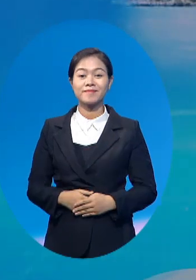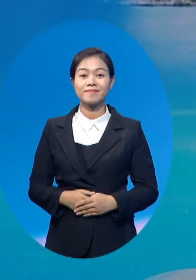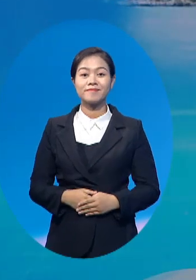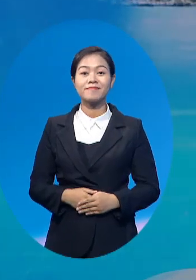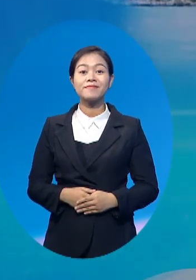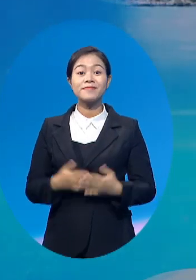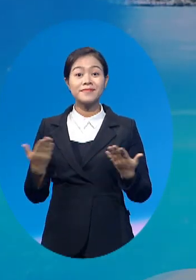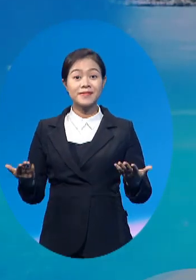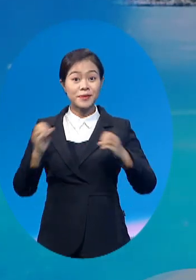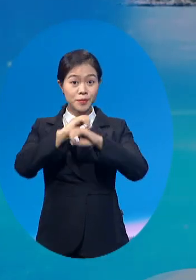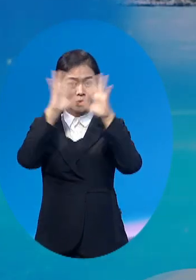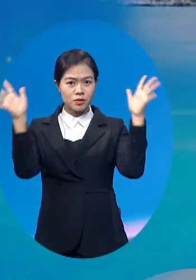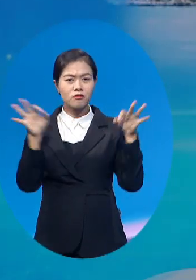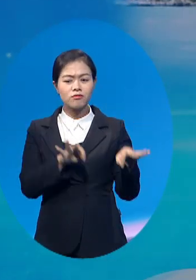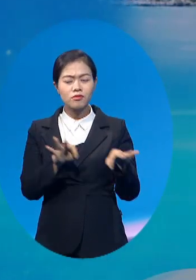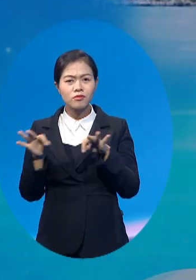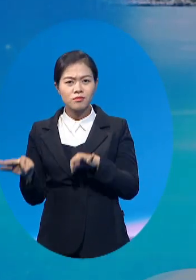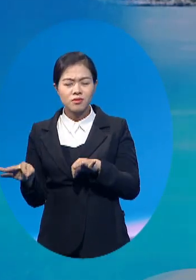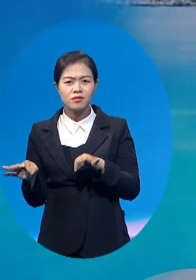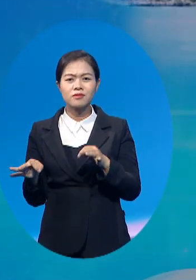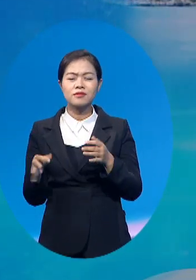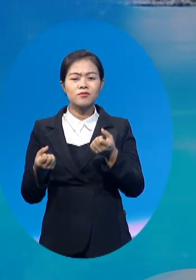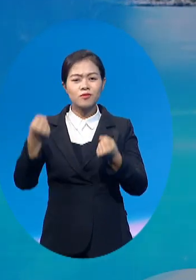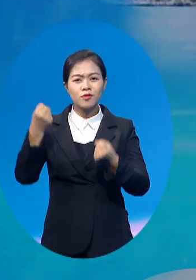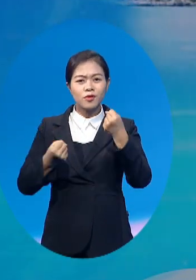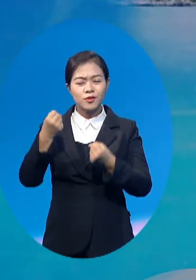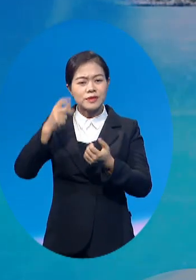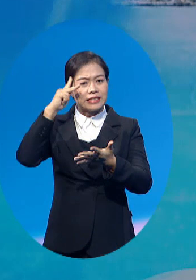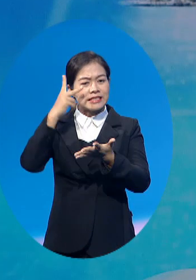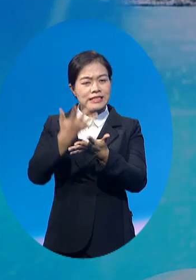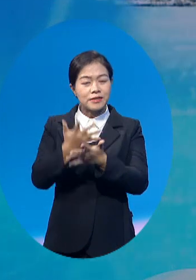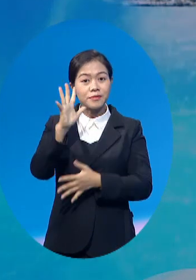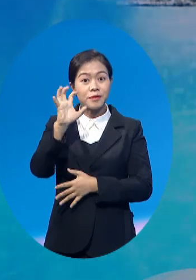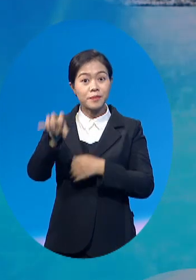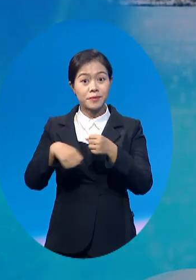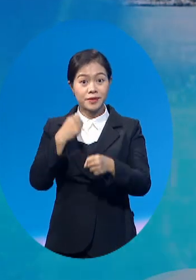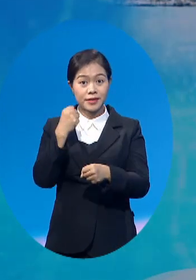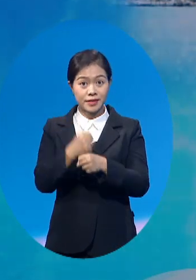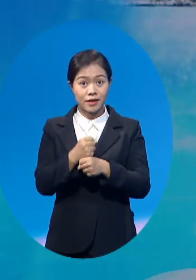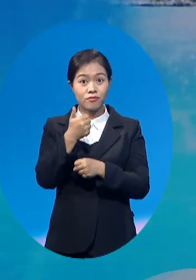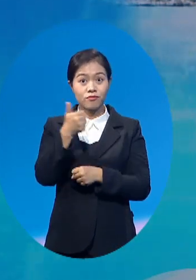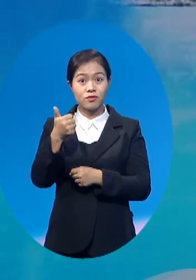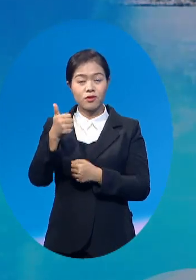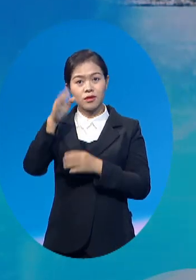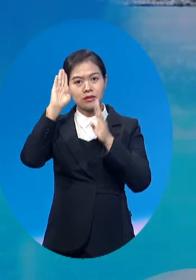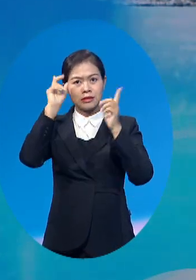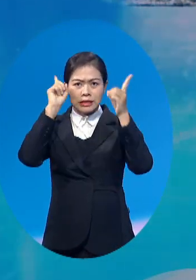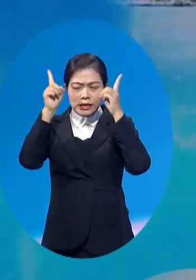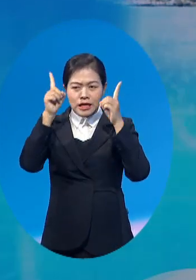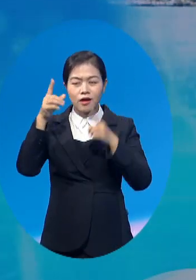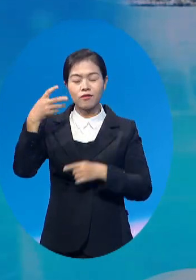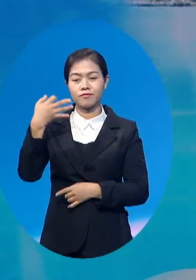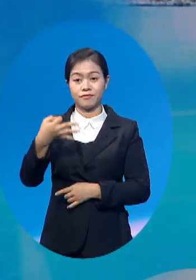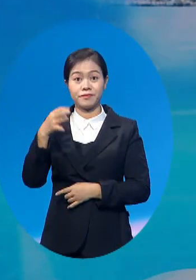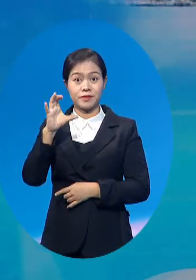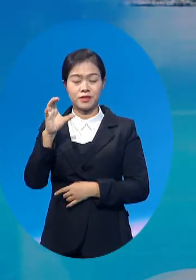Thưa quý vị, sáng nay Thành phố Hồ Chí Minh đã khai trương chuyến xe kỷ niệm 50 năm chuyến thăm đầu tiên của lãnh tụ Fidel Castro tới Việt Nam. Những chuyến xe buýt nổi bật với